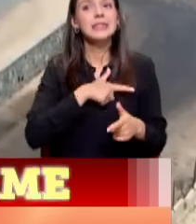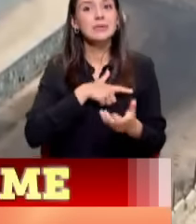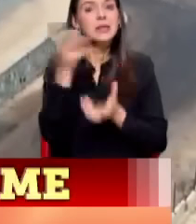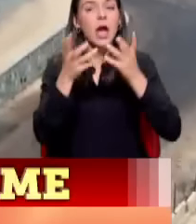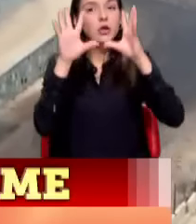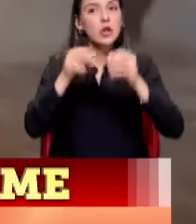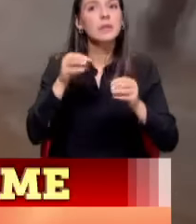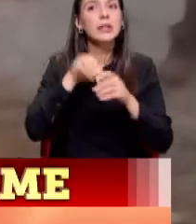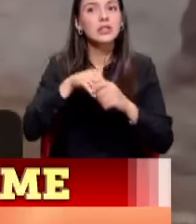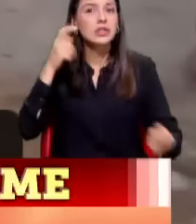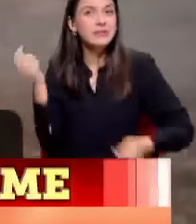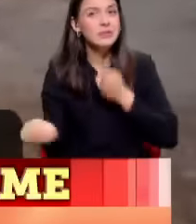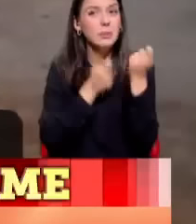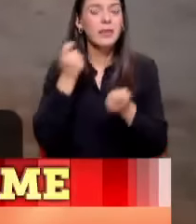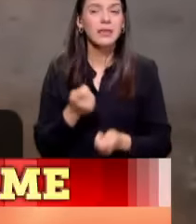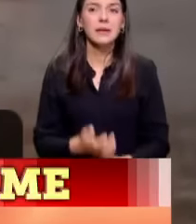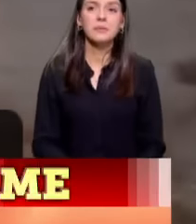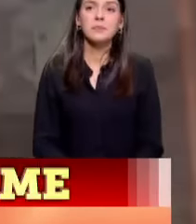canla başla çabaladı.